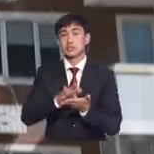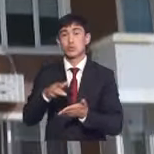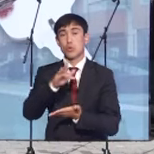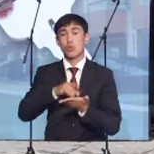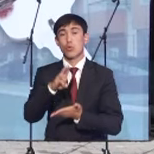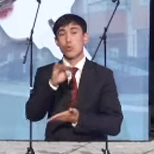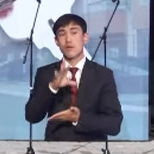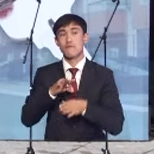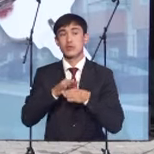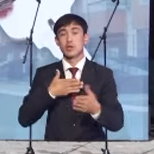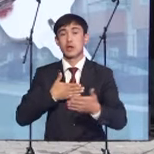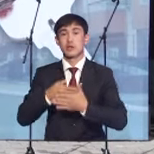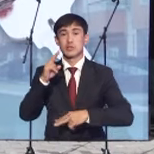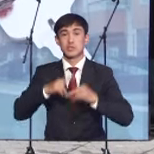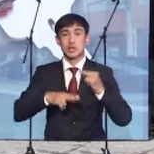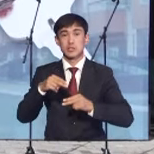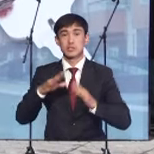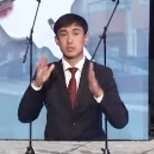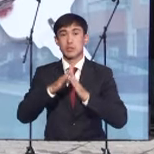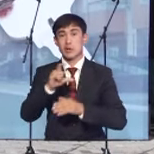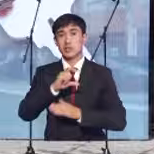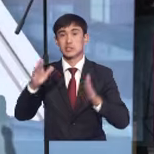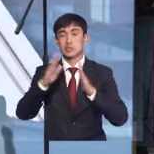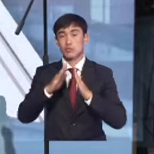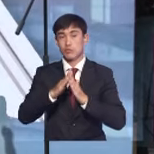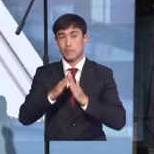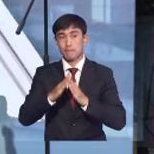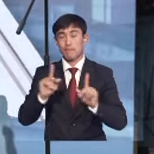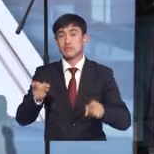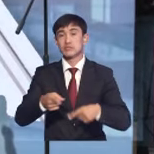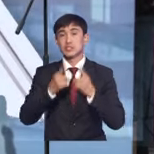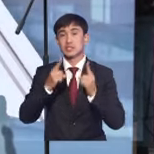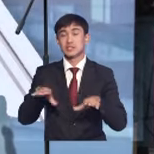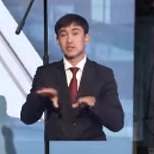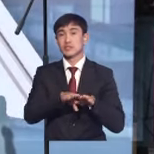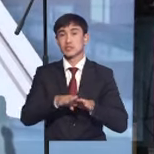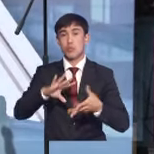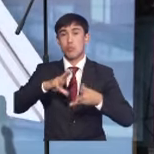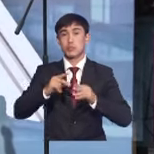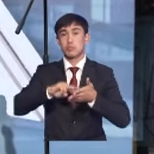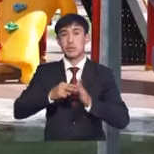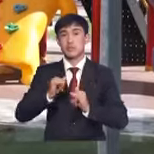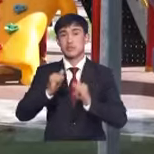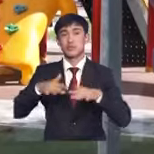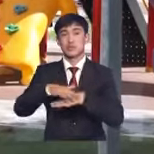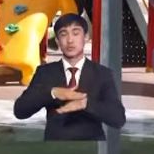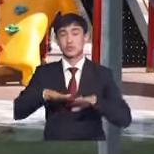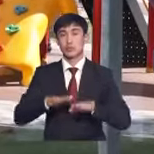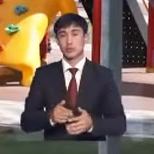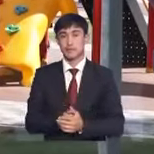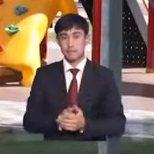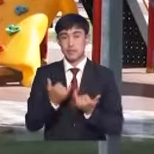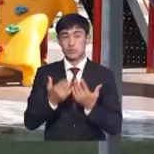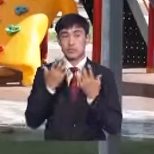городе Кунаев ведется активное строительство жилых многоквартирных домов, возводящихся в соответствии с комплексным планом развития населенного пункта.